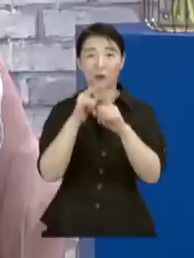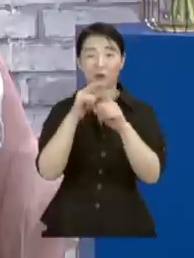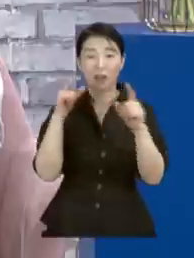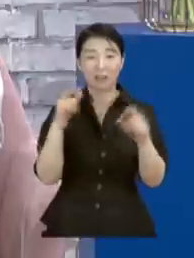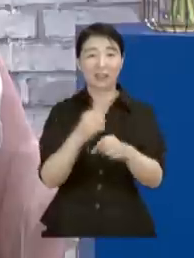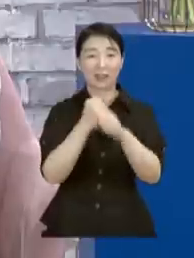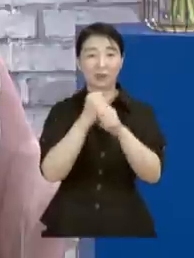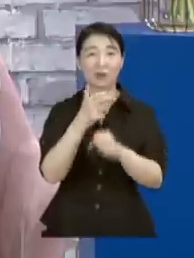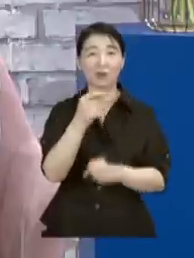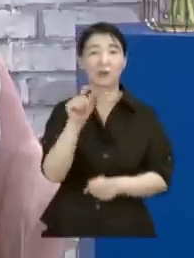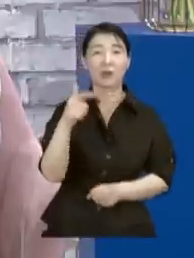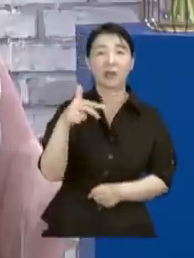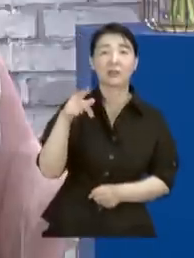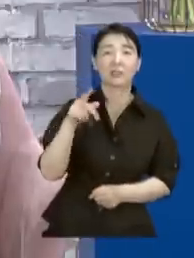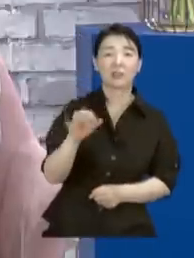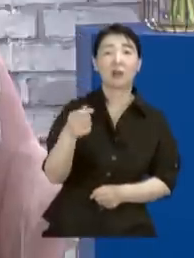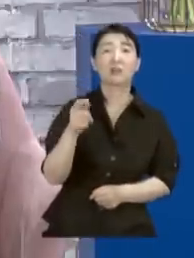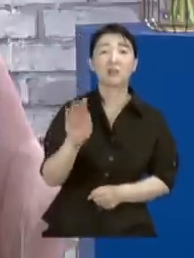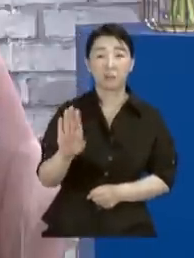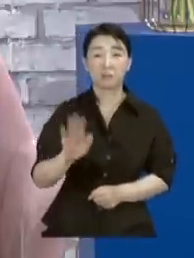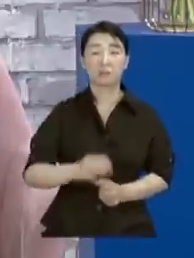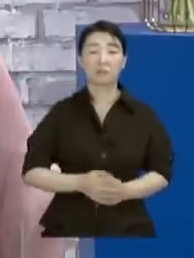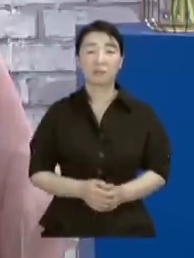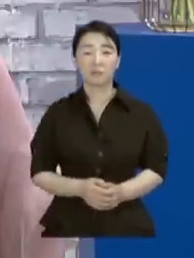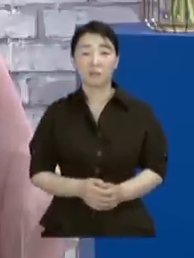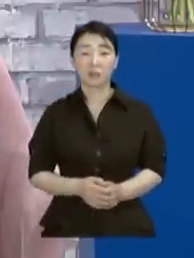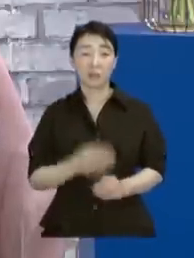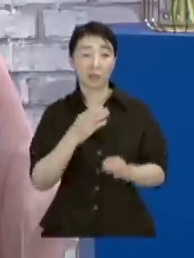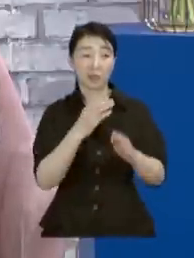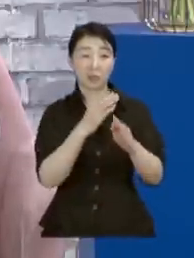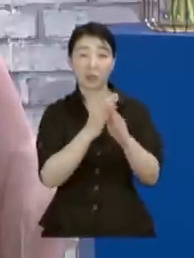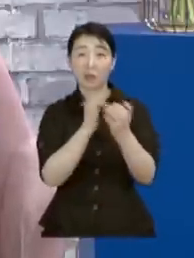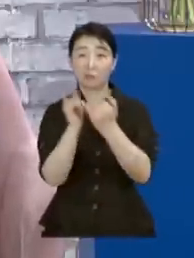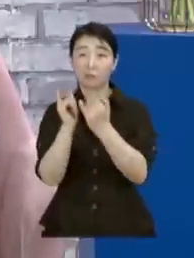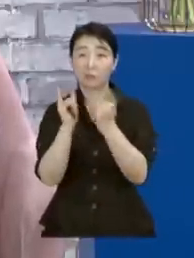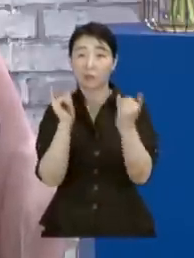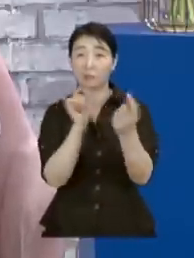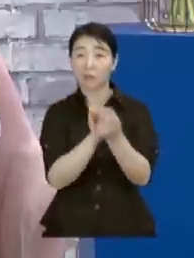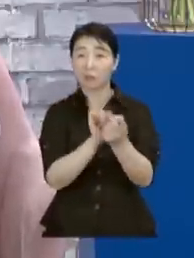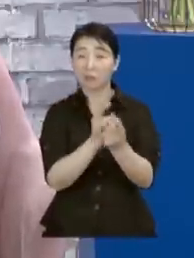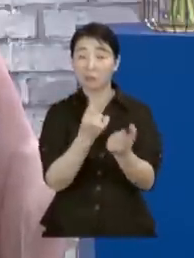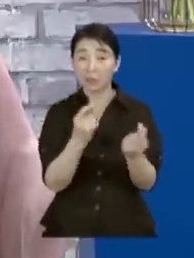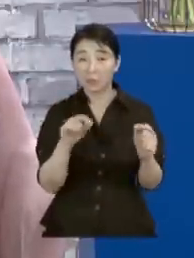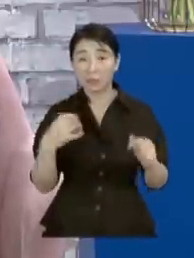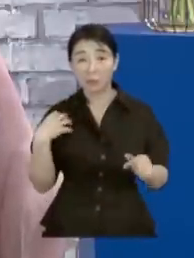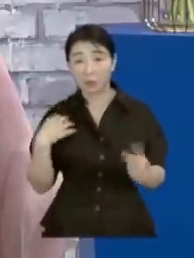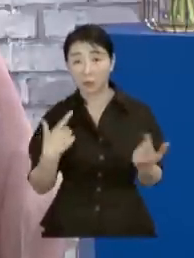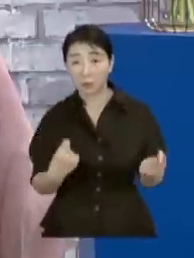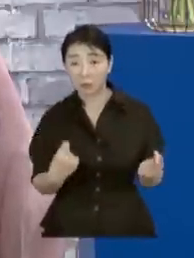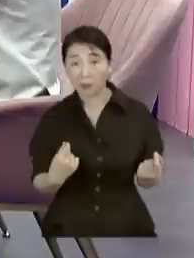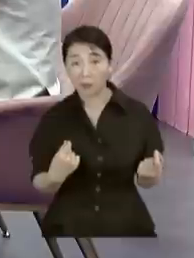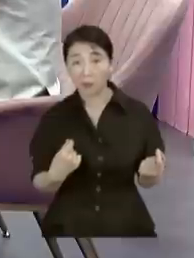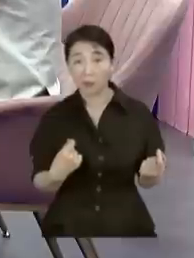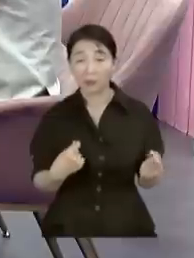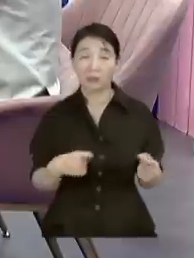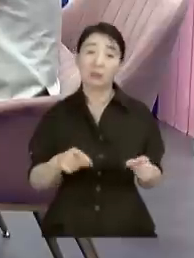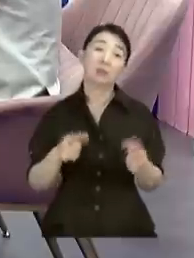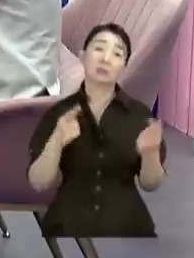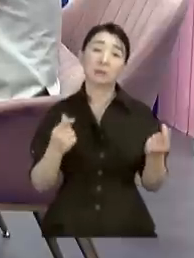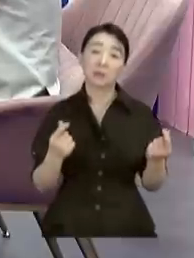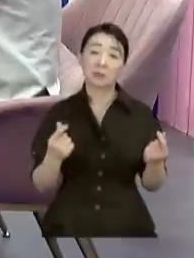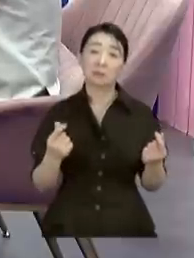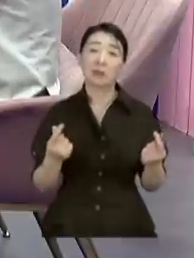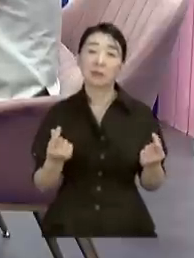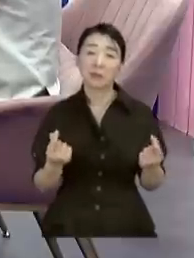네. 여기서 이제 탈북민들을 만나기 시작하는 거예요. 네. 그때는 그 무슨 역할이에요? 지금 역할하고 똑같아요? 아, 지금하고